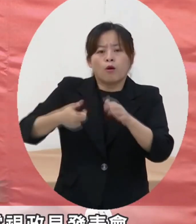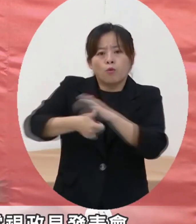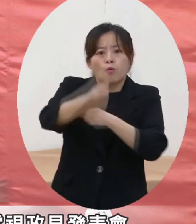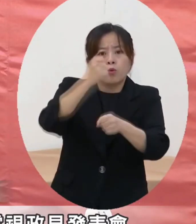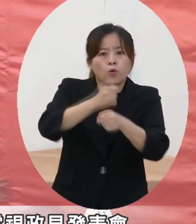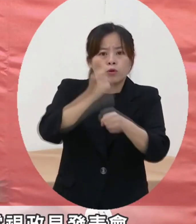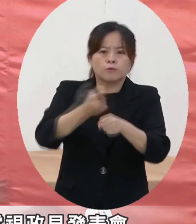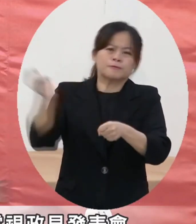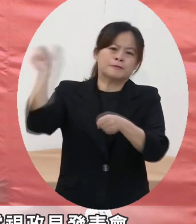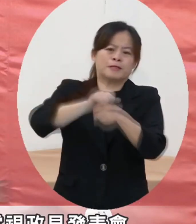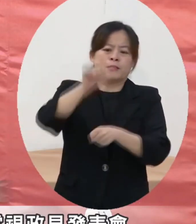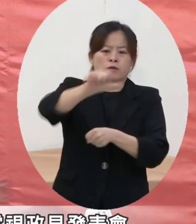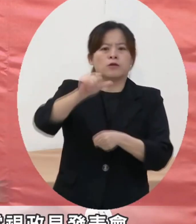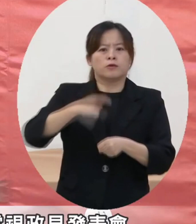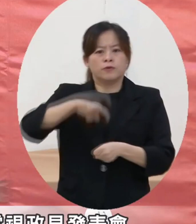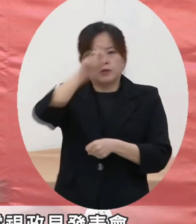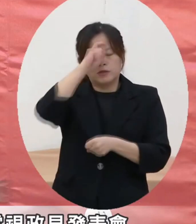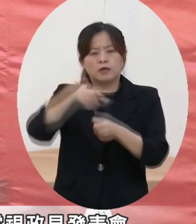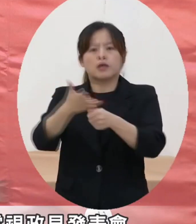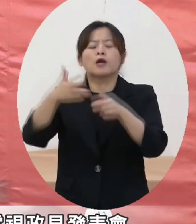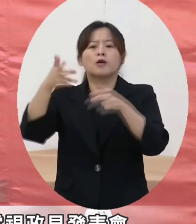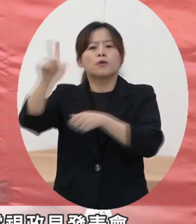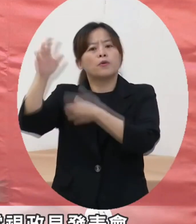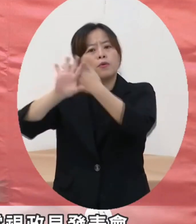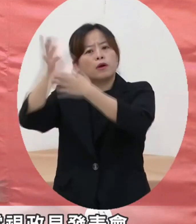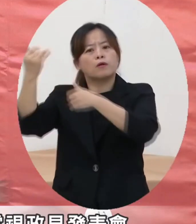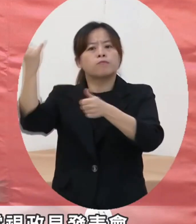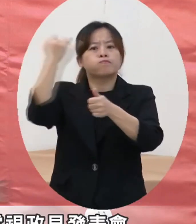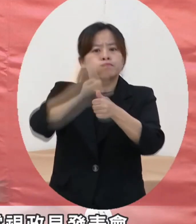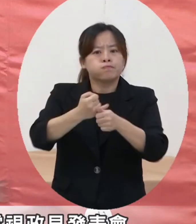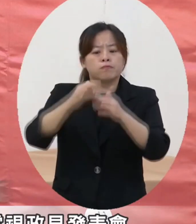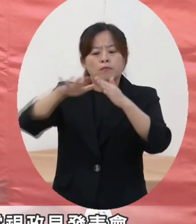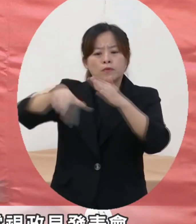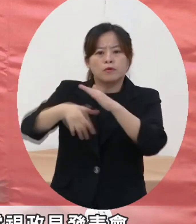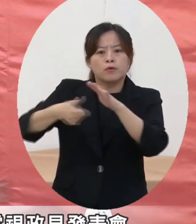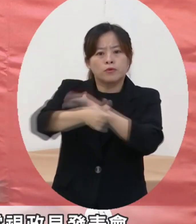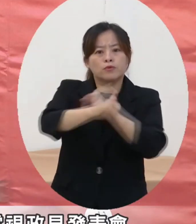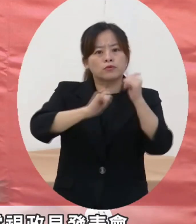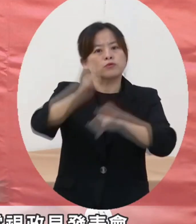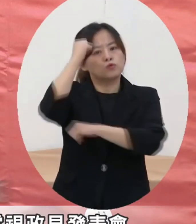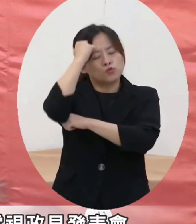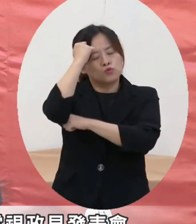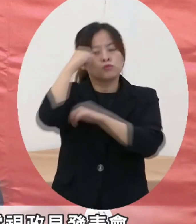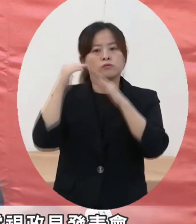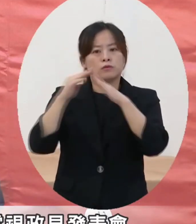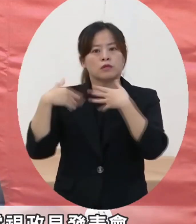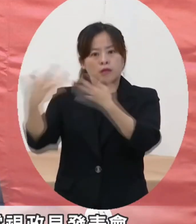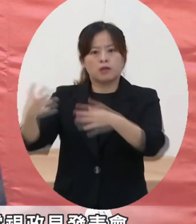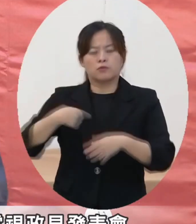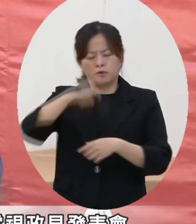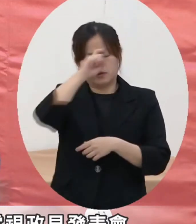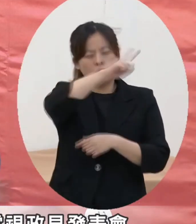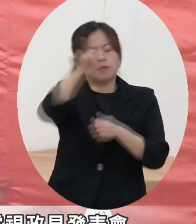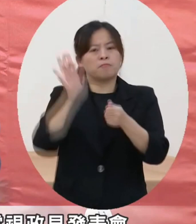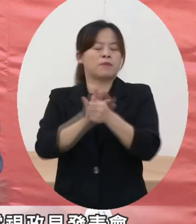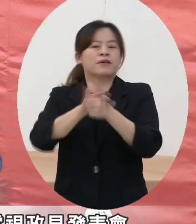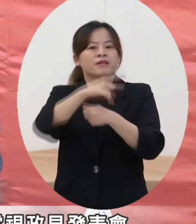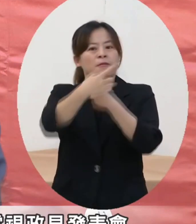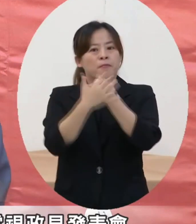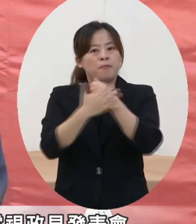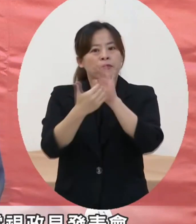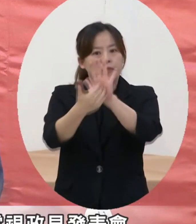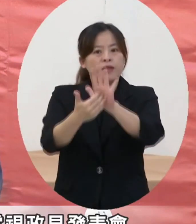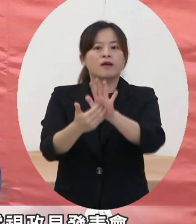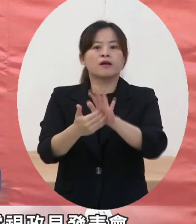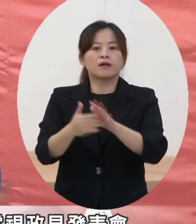码5000元。我们要提供新住民朋友的弱势家庭进入社会住宅，孕棚要做大家的遮雨棚，让大家